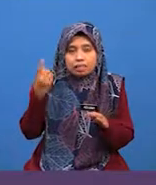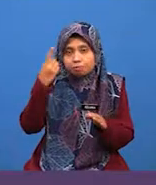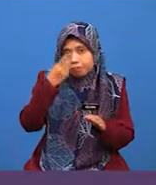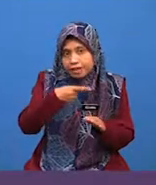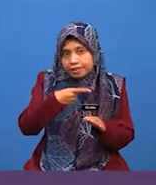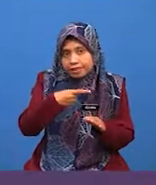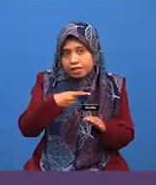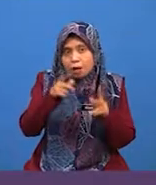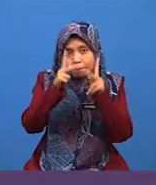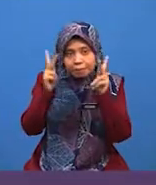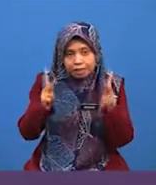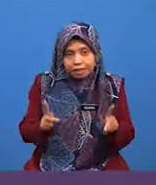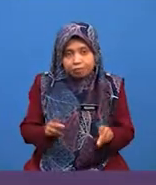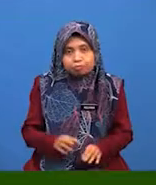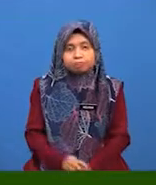hadapan predikat.